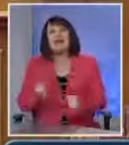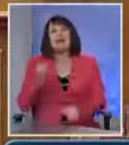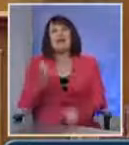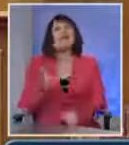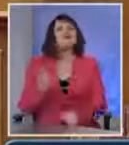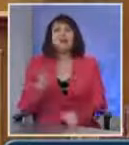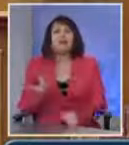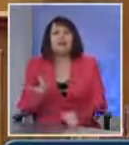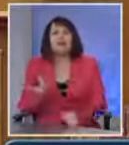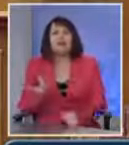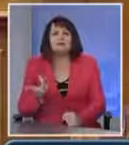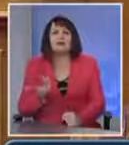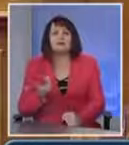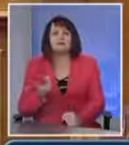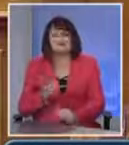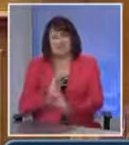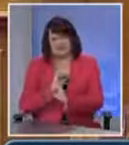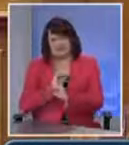Γιατί έχουμε το εξωφρενικό.